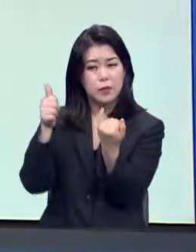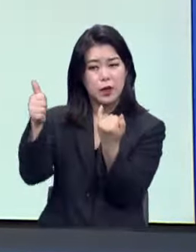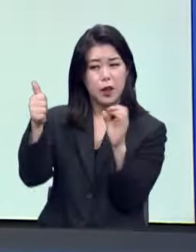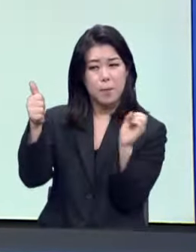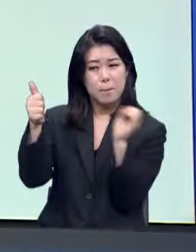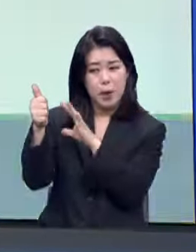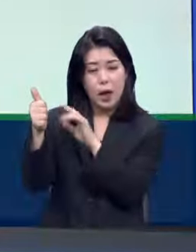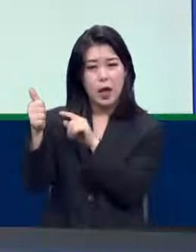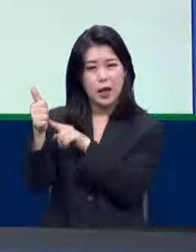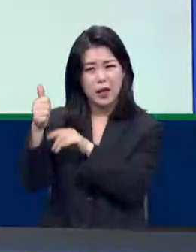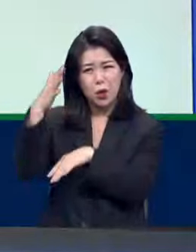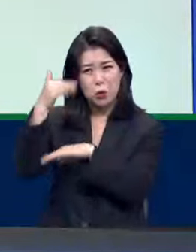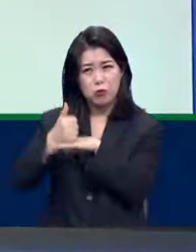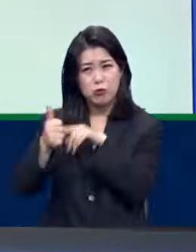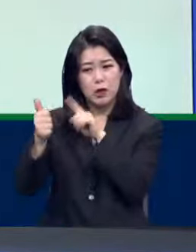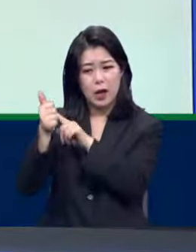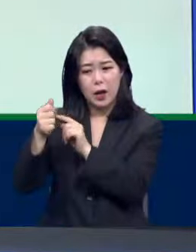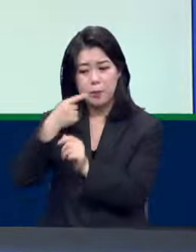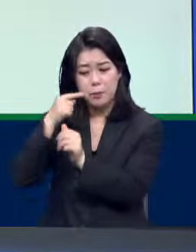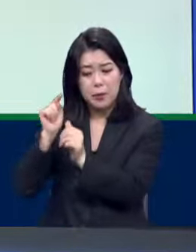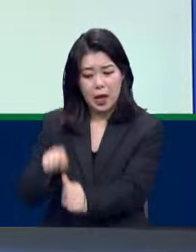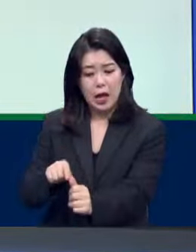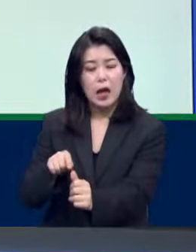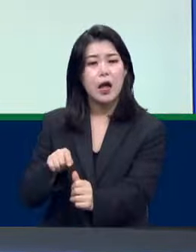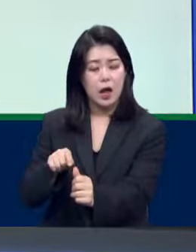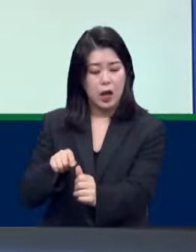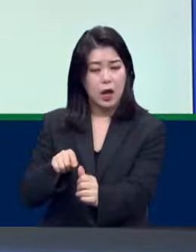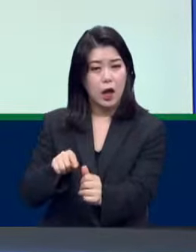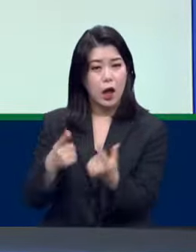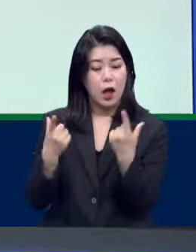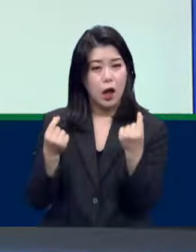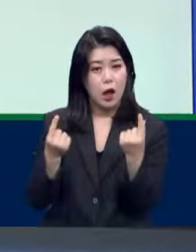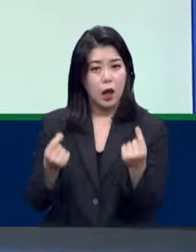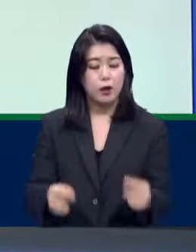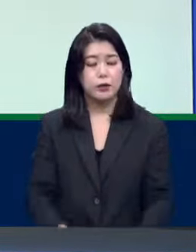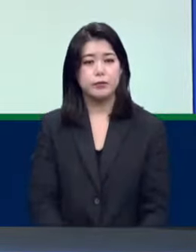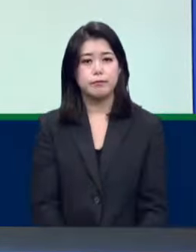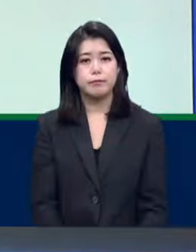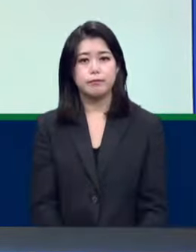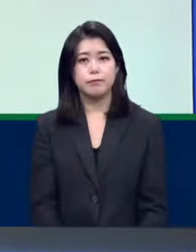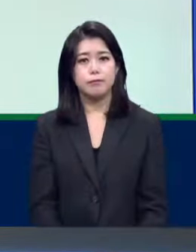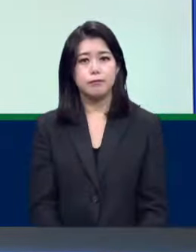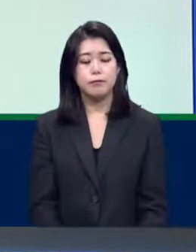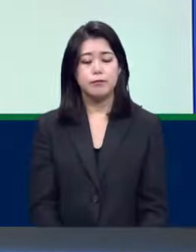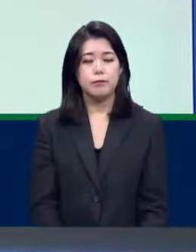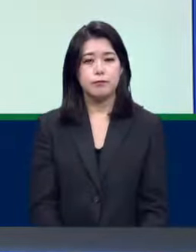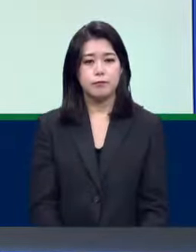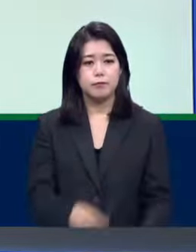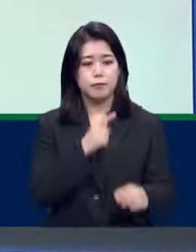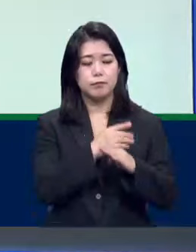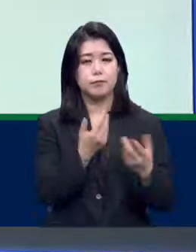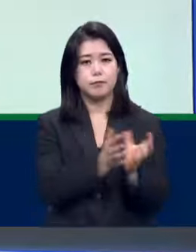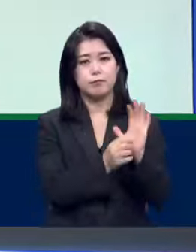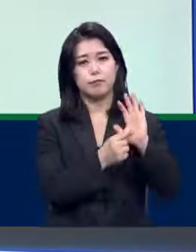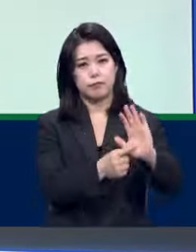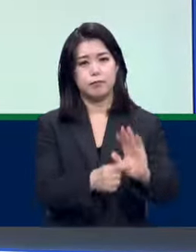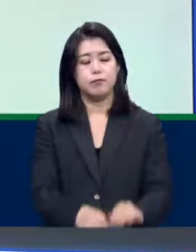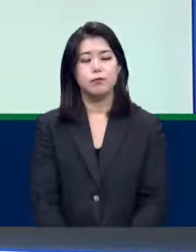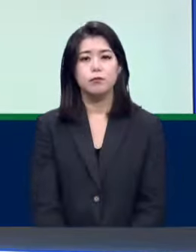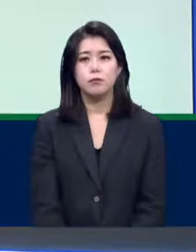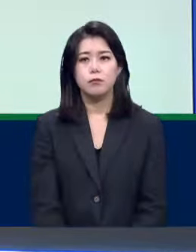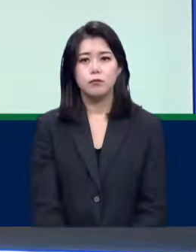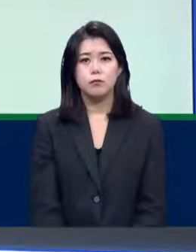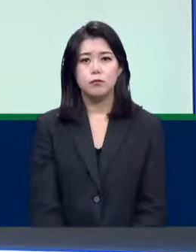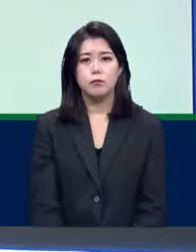얘기해서 윤 대통령이 지시를 했다라는 얘기 아니겠느냐는 취지로 지금 민주당이 공개를 한 겁니다